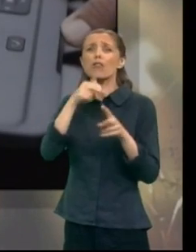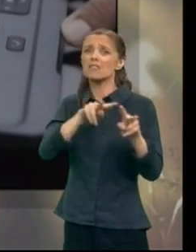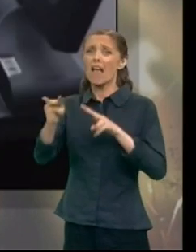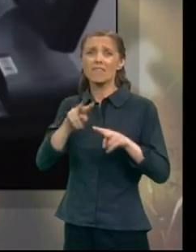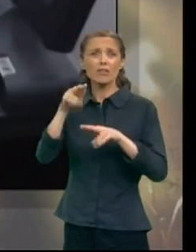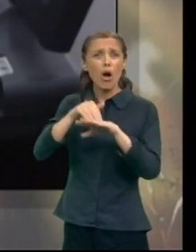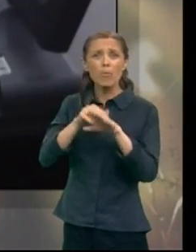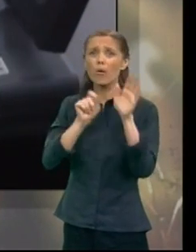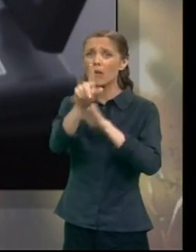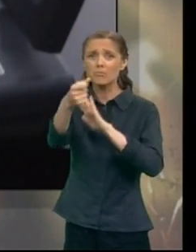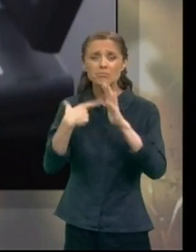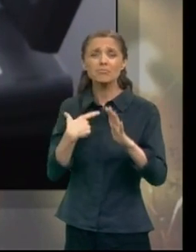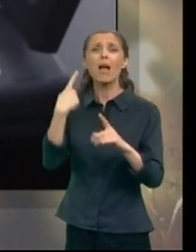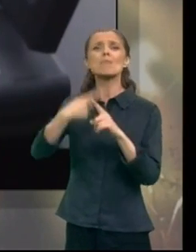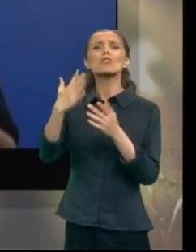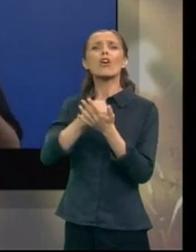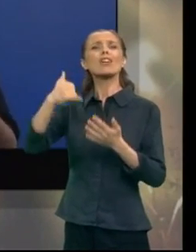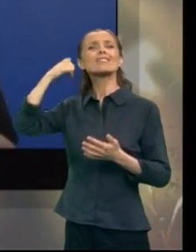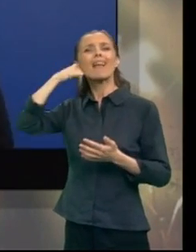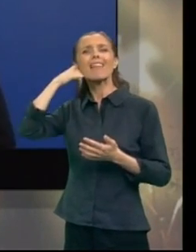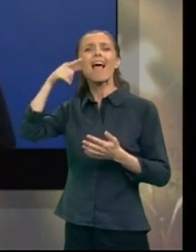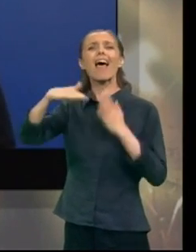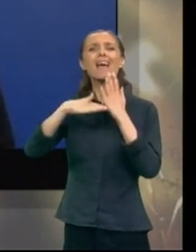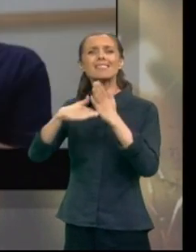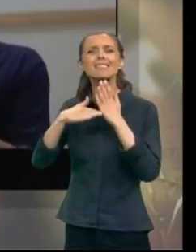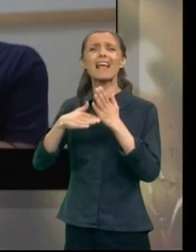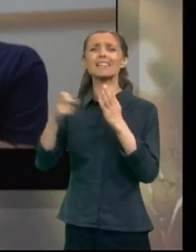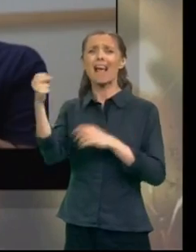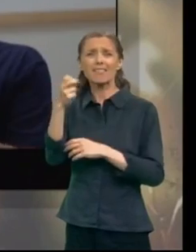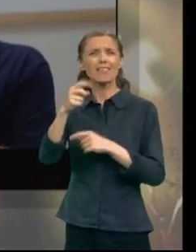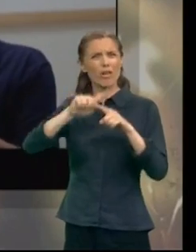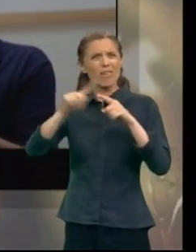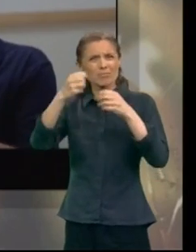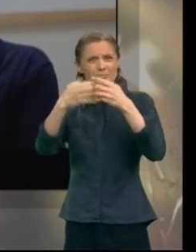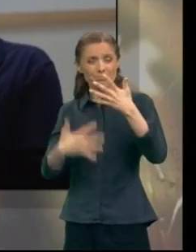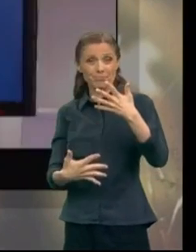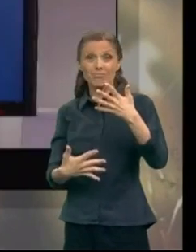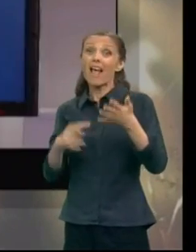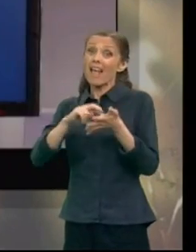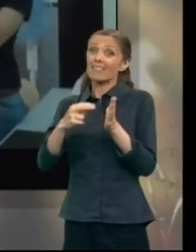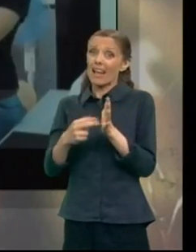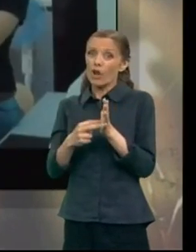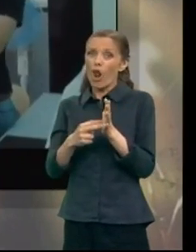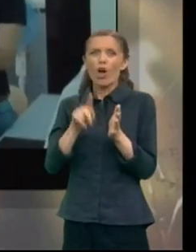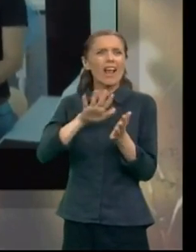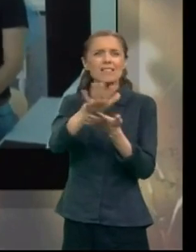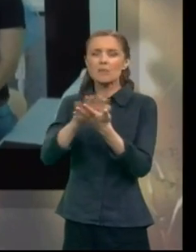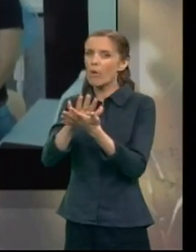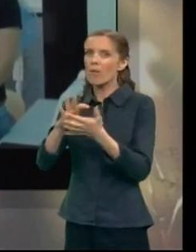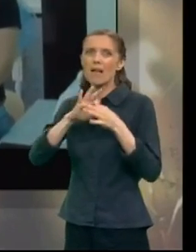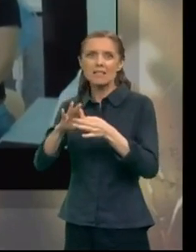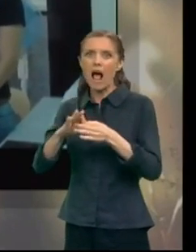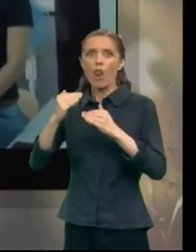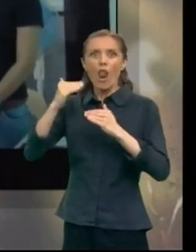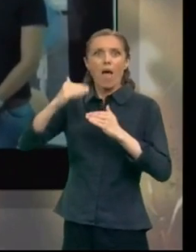porukama, koristiti teleasistenciju, titlove i slična pomagala. Tehnologija na svim poljima neprekidno